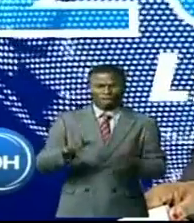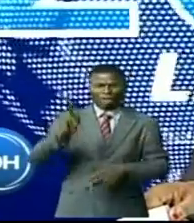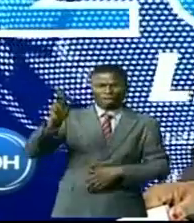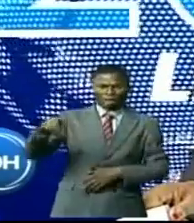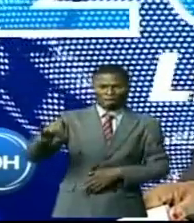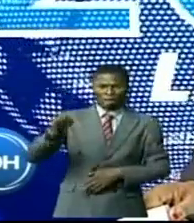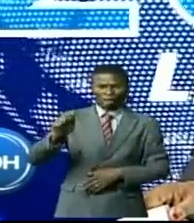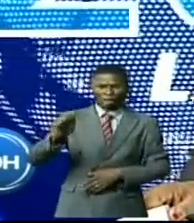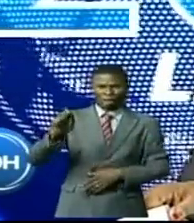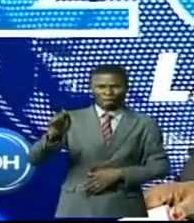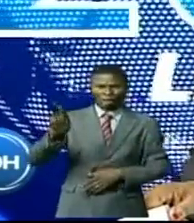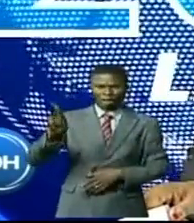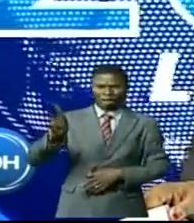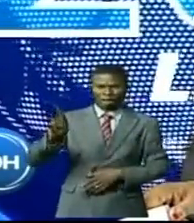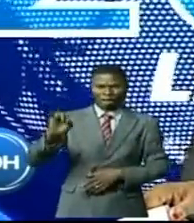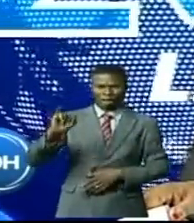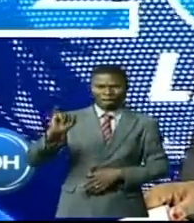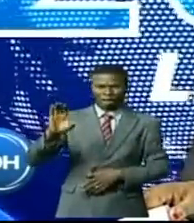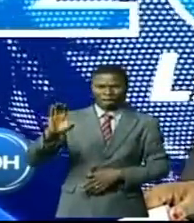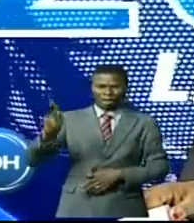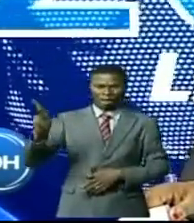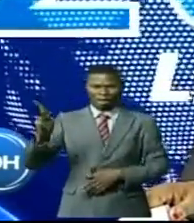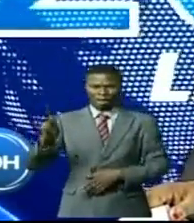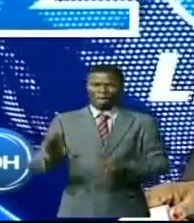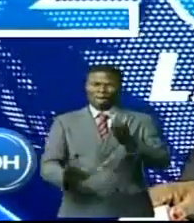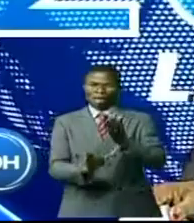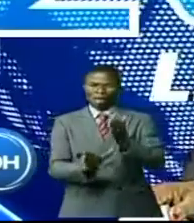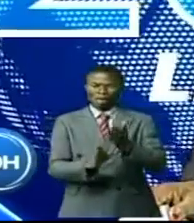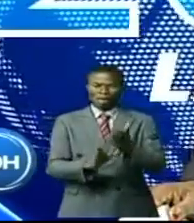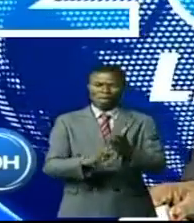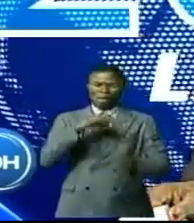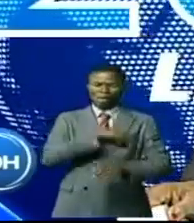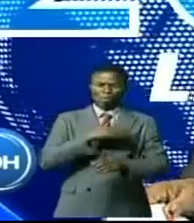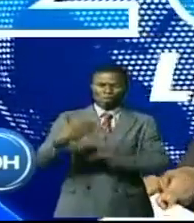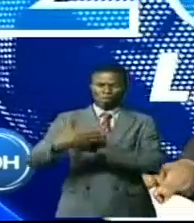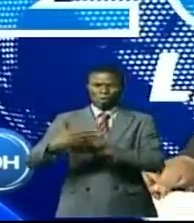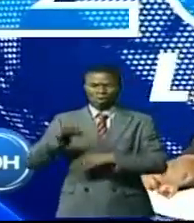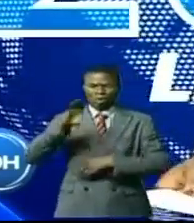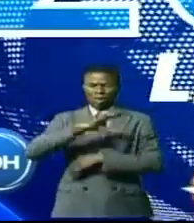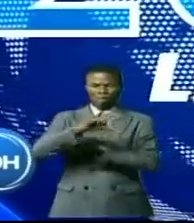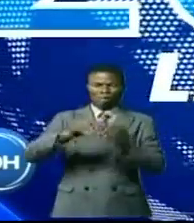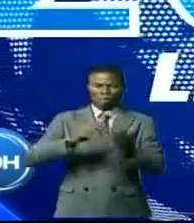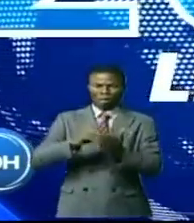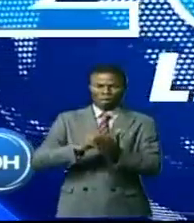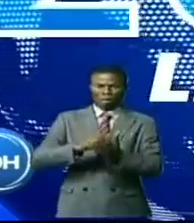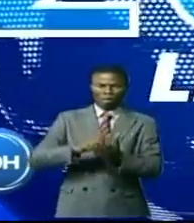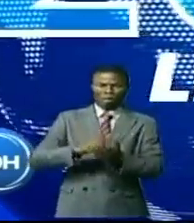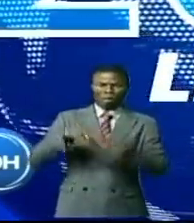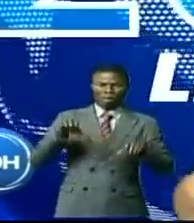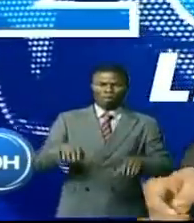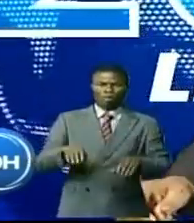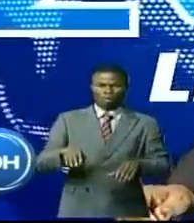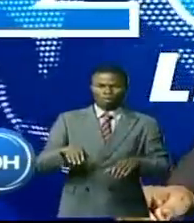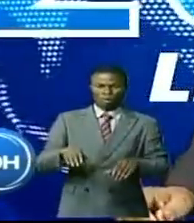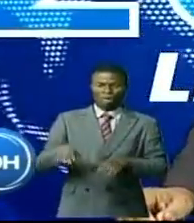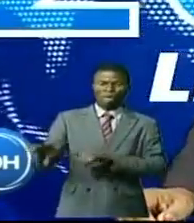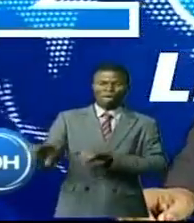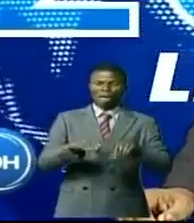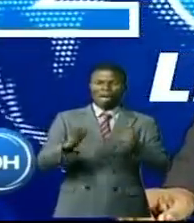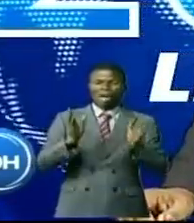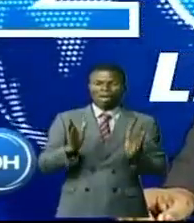Kafindo Zongwe, assisté de la mission rapprochée de la Banque centrale du Congo. Les